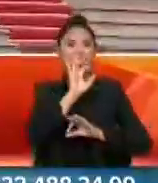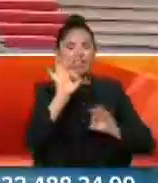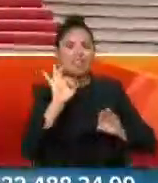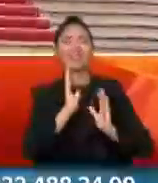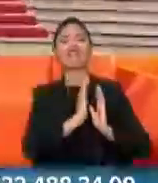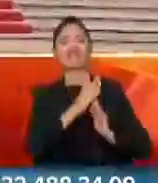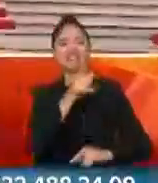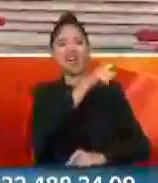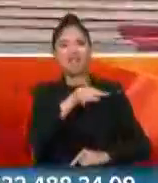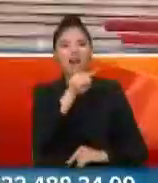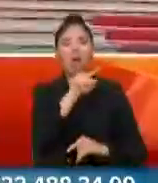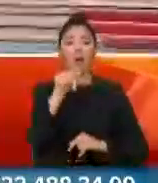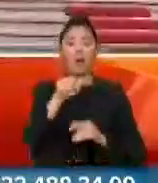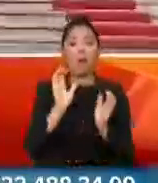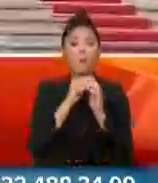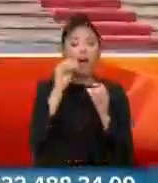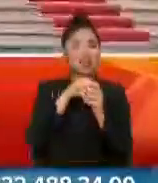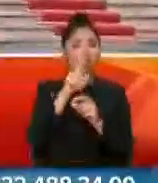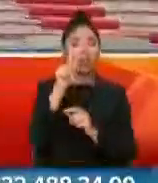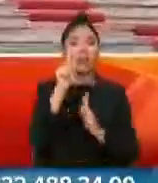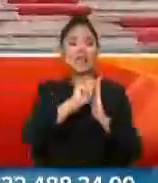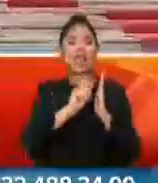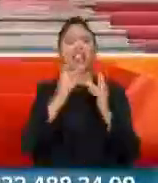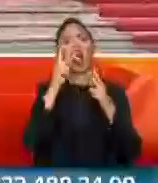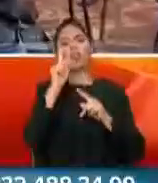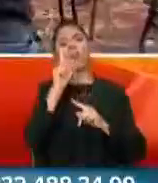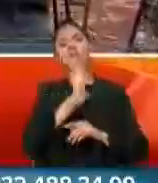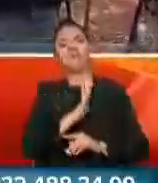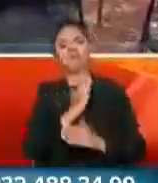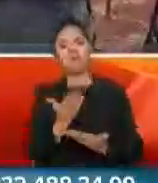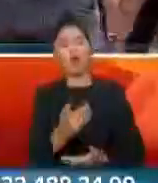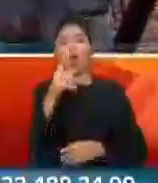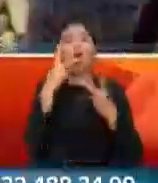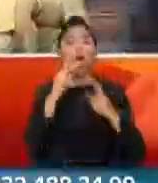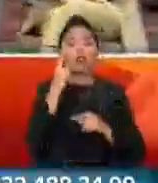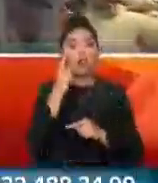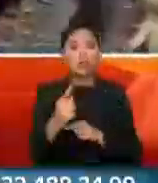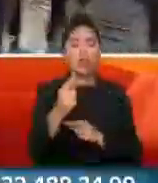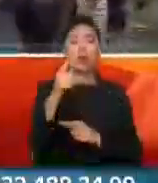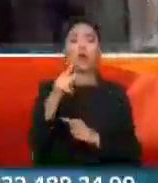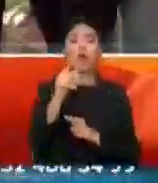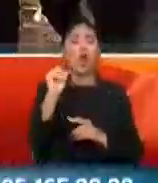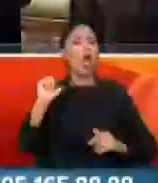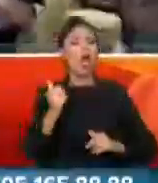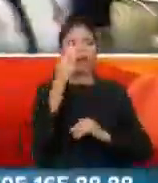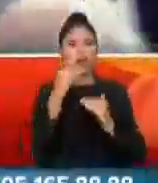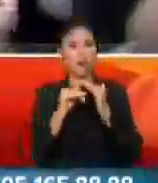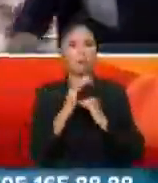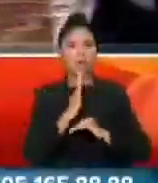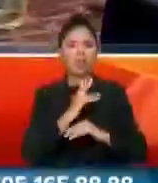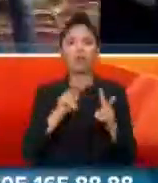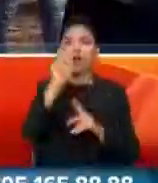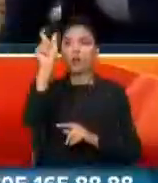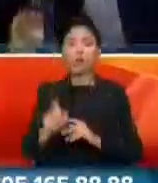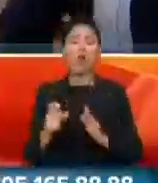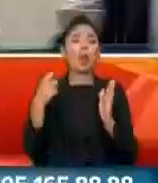devam ettirdi. Partidense sadece yazılı bir açıklama geldi. O açıklamada ince bir mesaj vardı. Muharrem İnce'nin